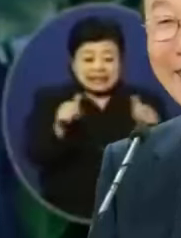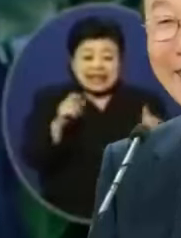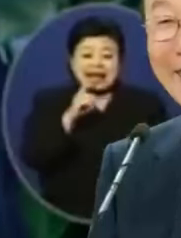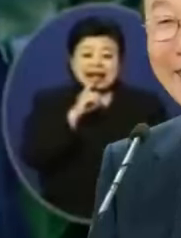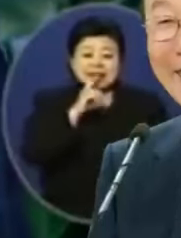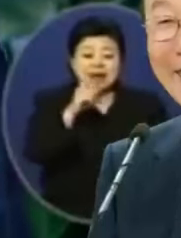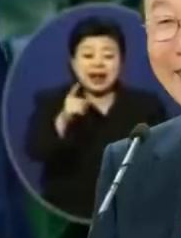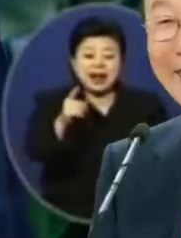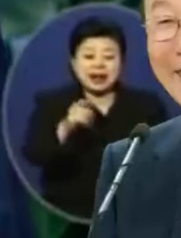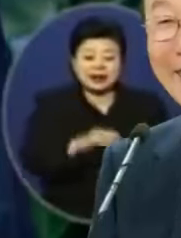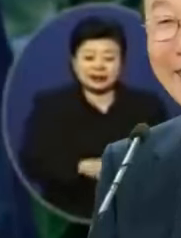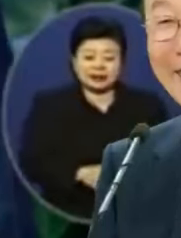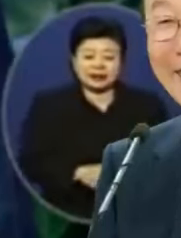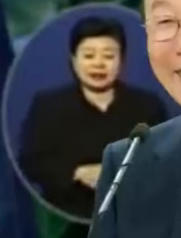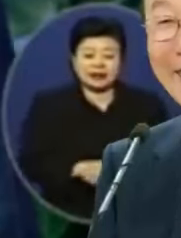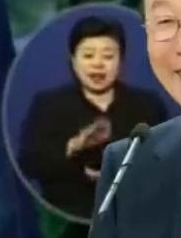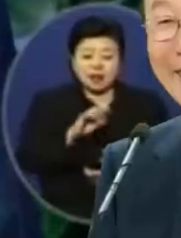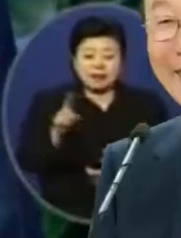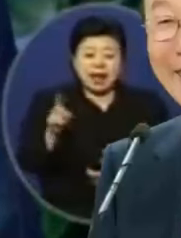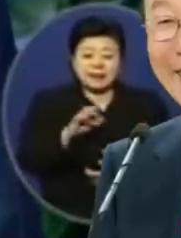것입니다. 바벨론은